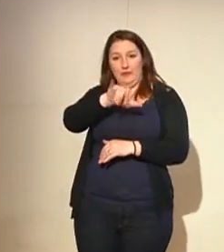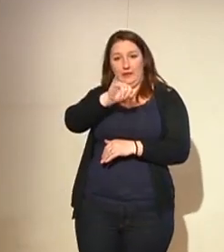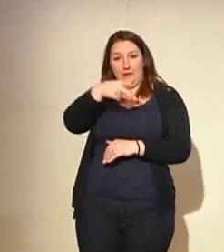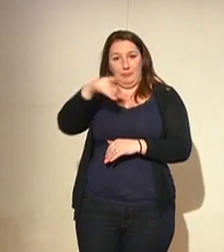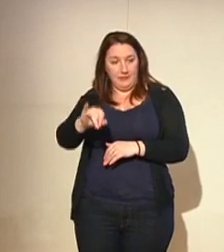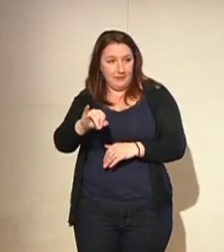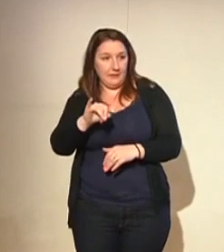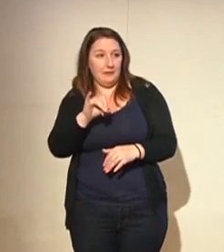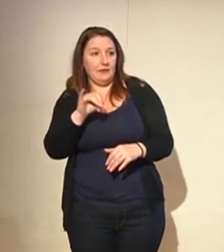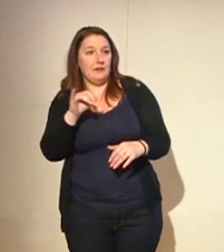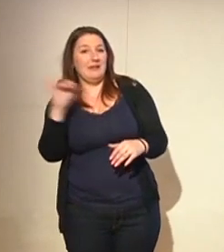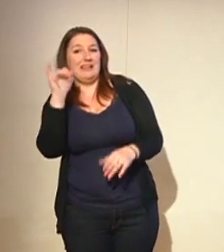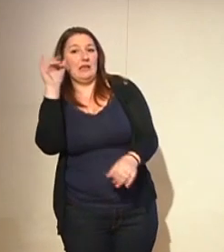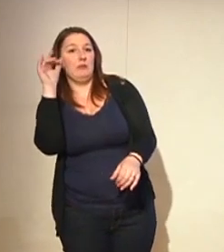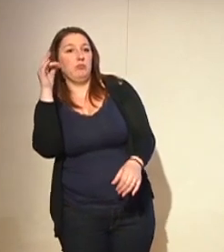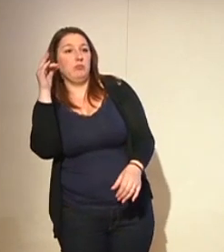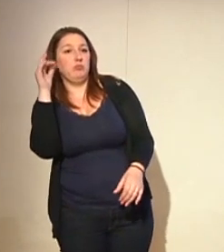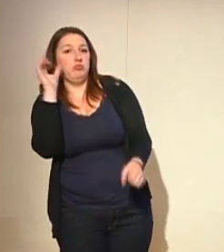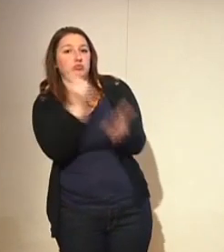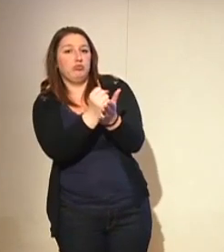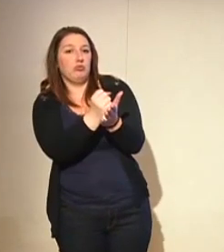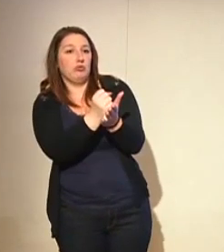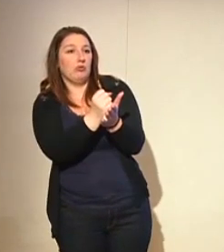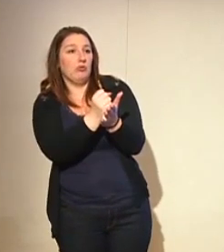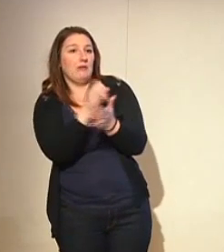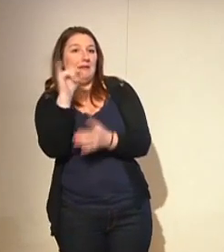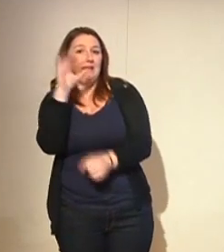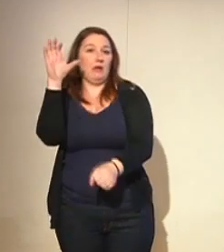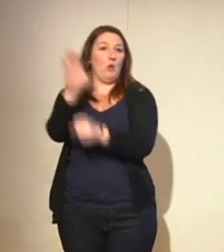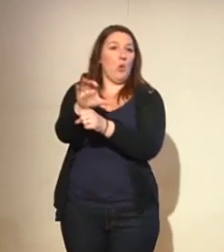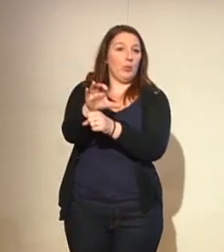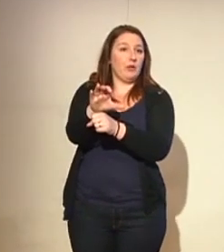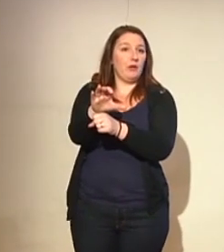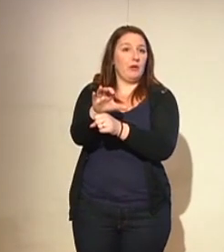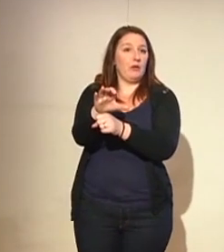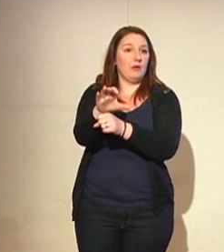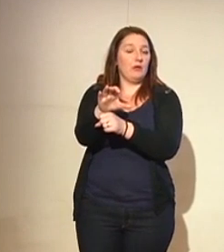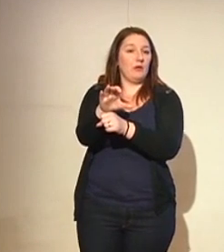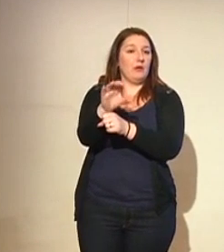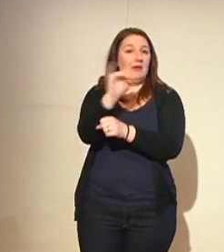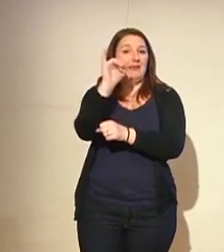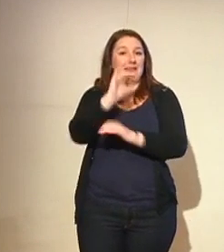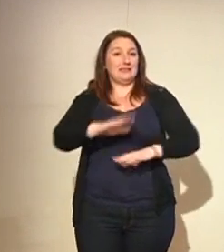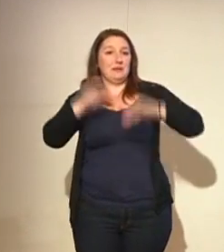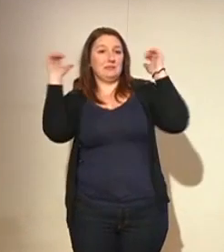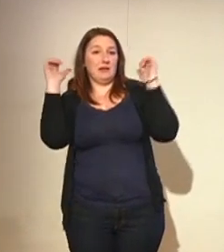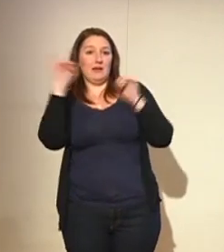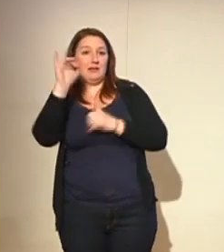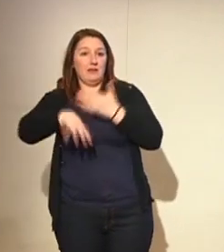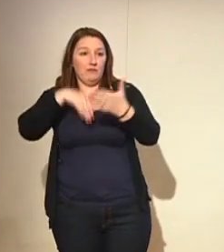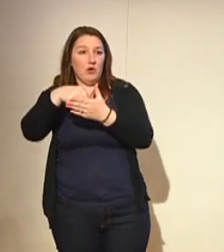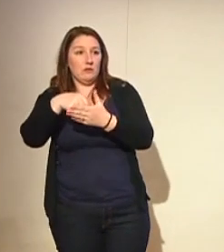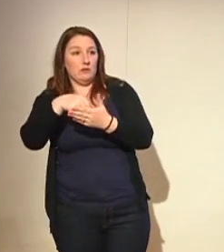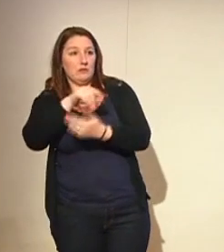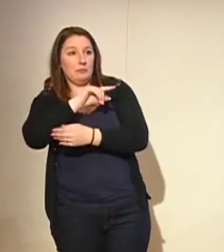Philippi qui est pour qui est contre qui s'abstient qui ne prend pas part